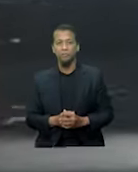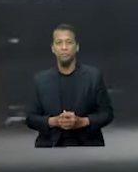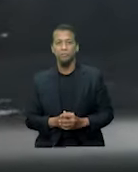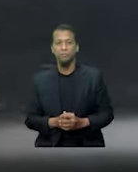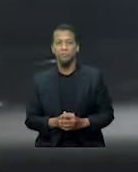juta